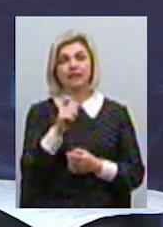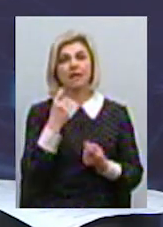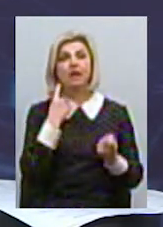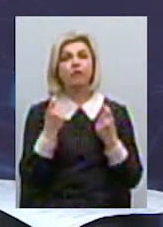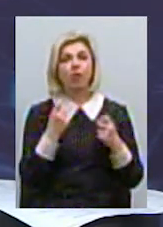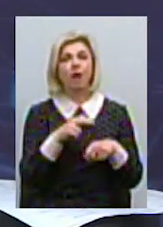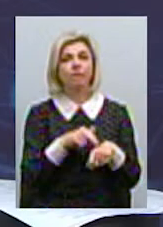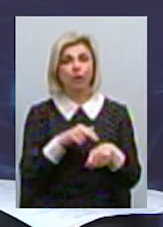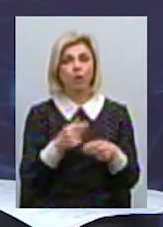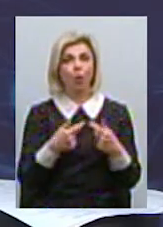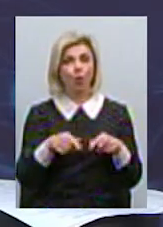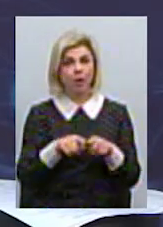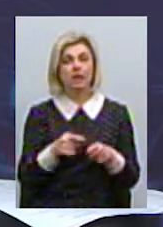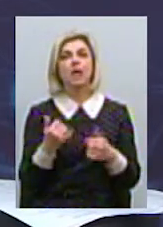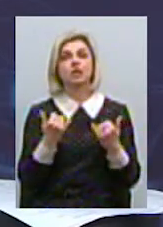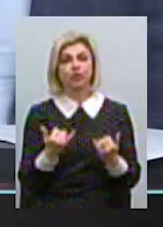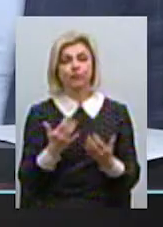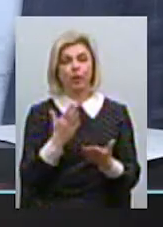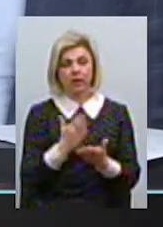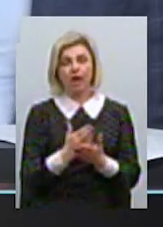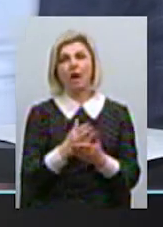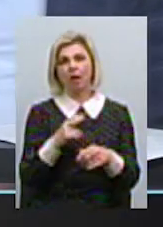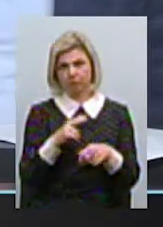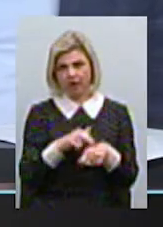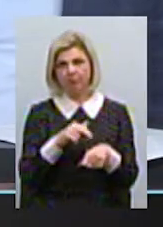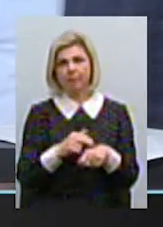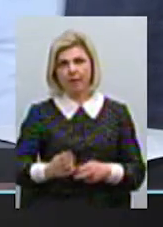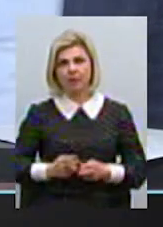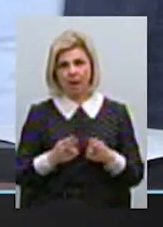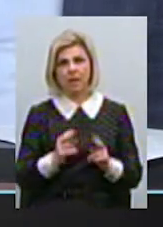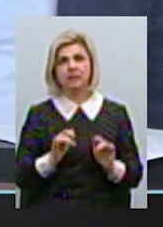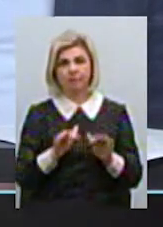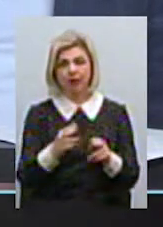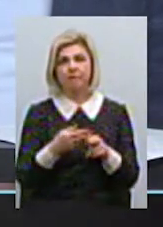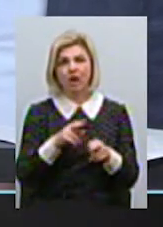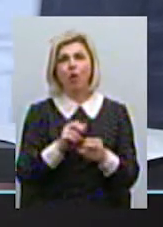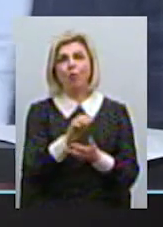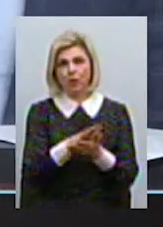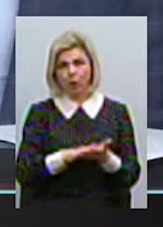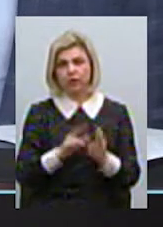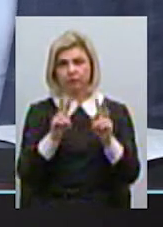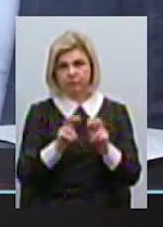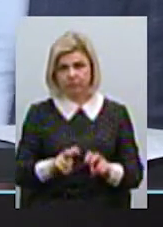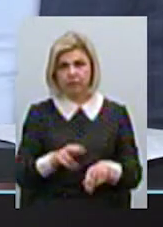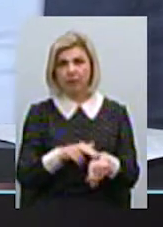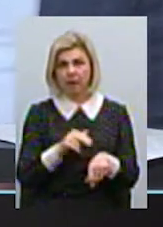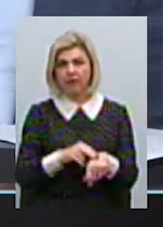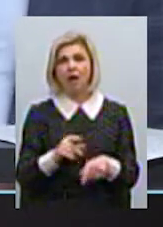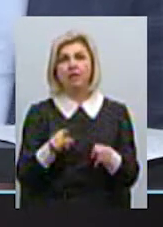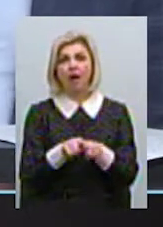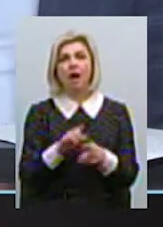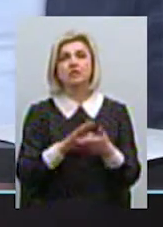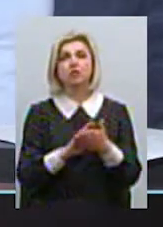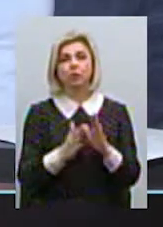інформацією правоохоронних органів, сьогодні є ряд кримінальних справ, які продовжуються вестися слідчими органами. Яка ситуація? Це,